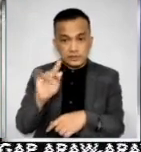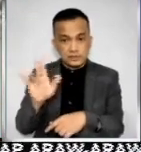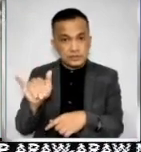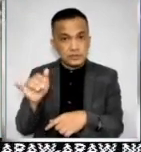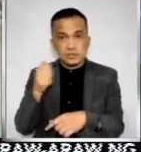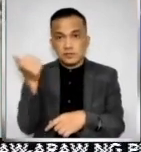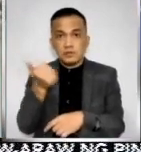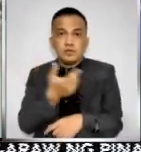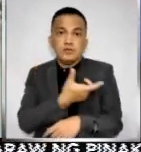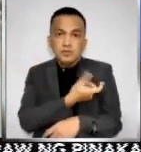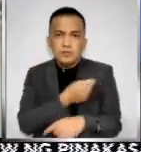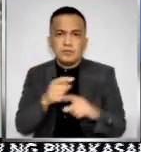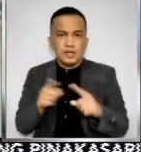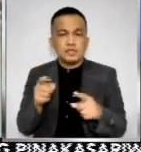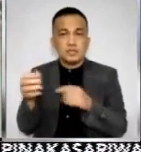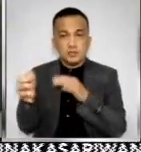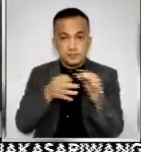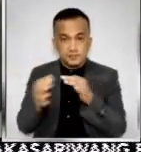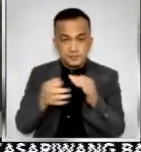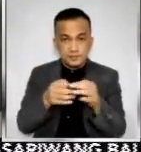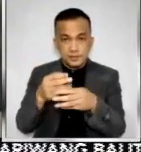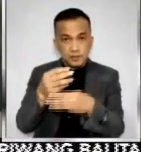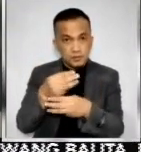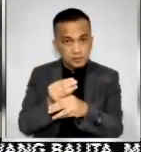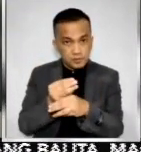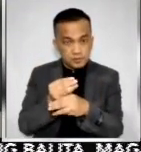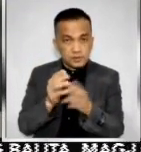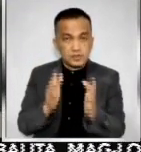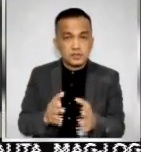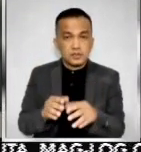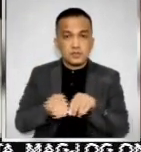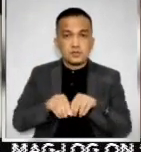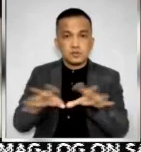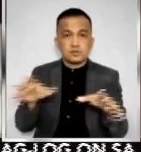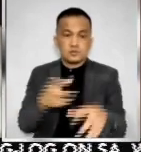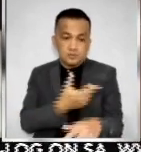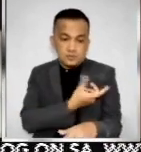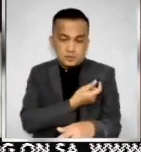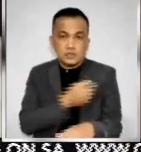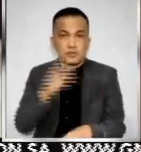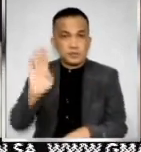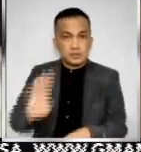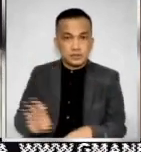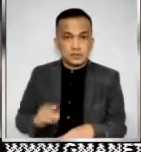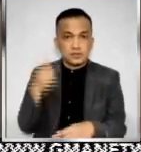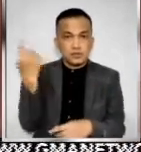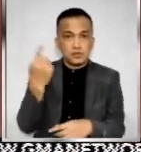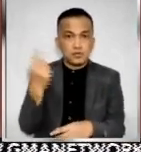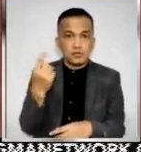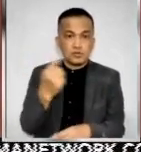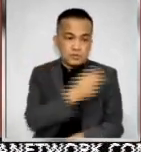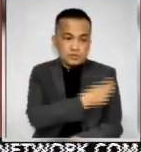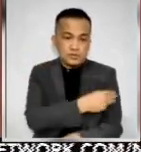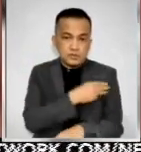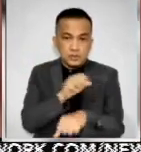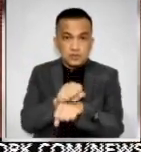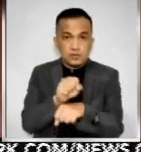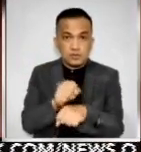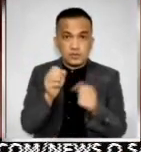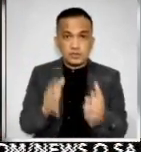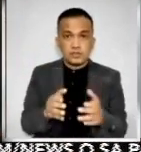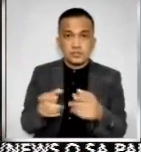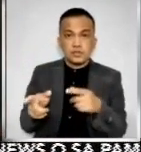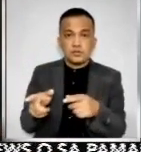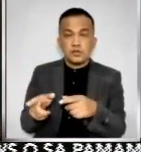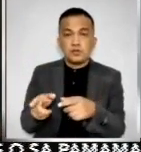Pero paliwanag ng manufacturer, laganap ang COVID cases sa Brazil at tanging medical workers na gumagamot sa COVID-19